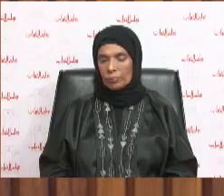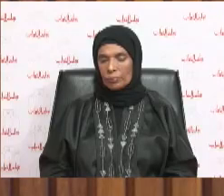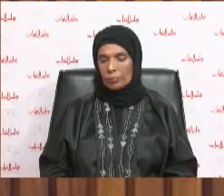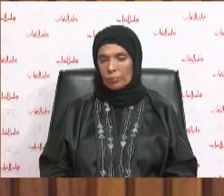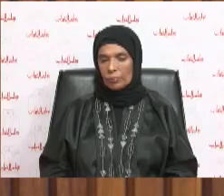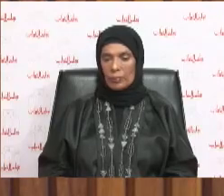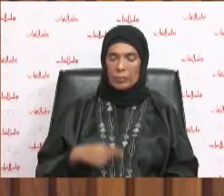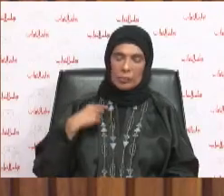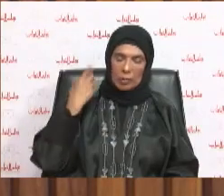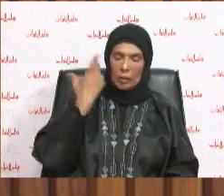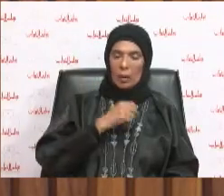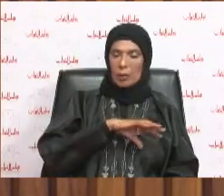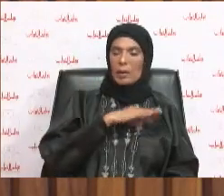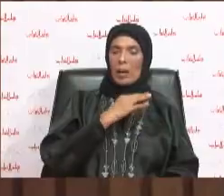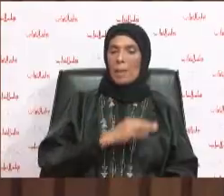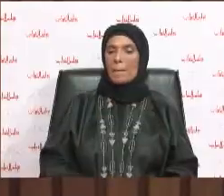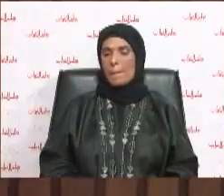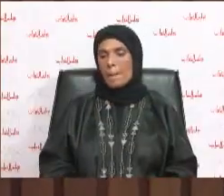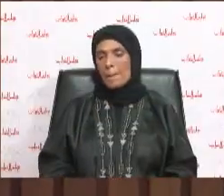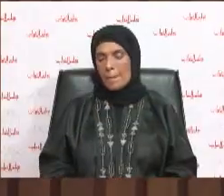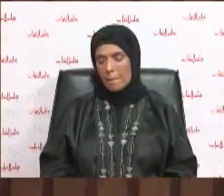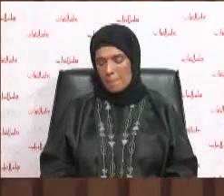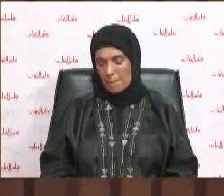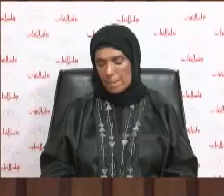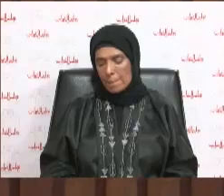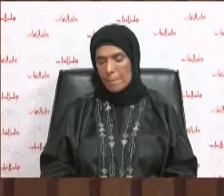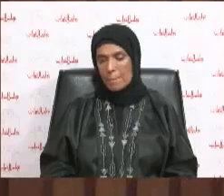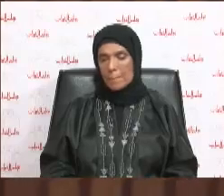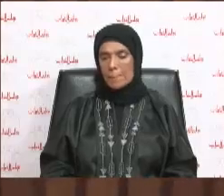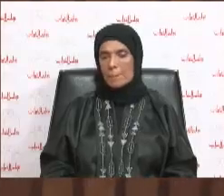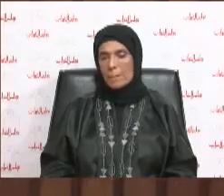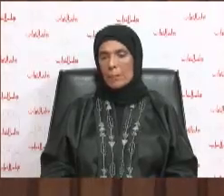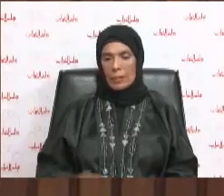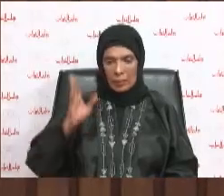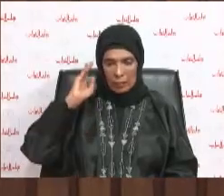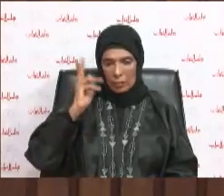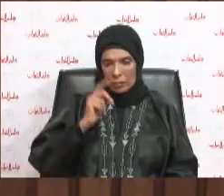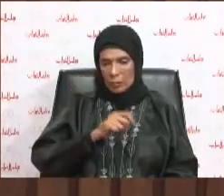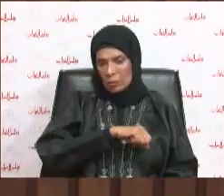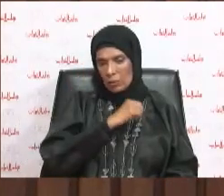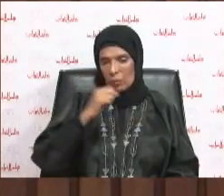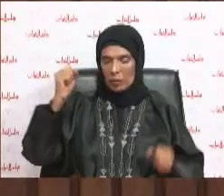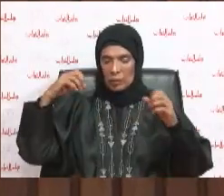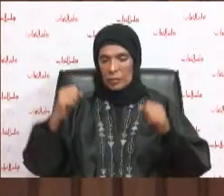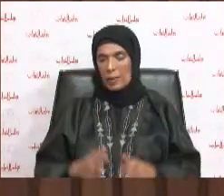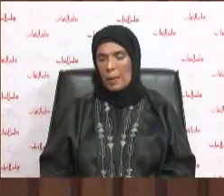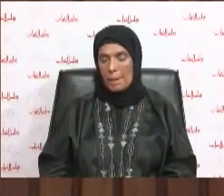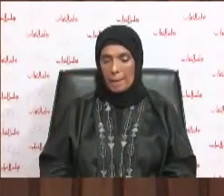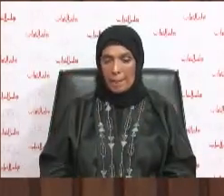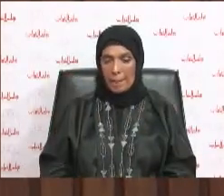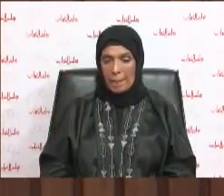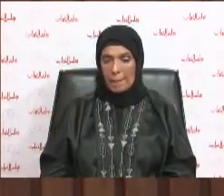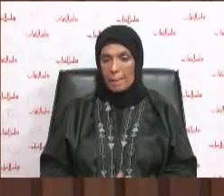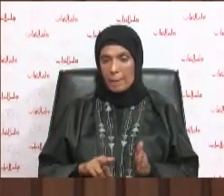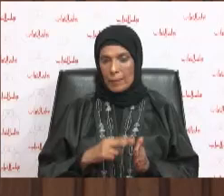بسم الله الرحمن الرحيم. معالي الرئيس، أصحاب السعادة النواب، السلام عليكم جميعا ورحمة الله وبركاته.